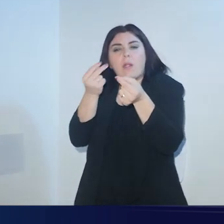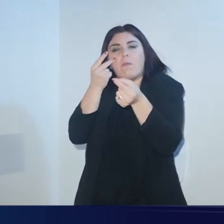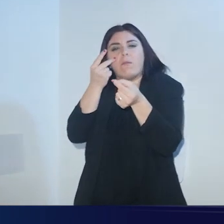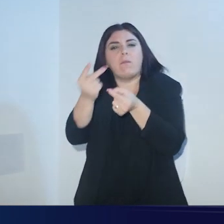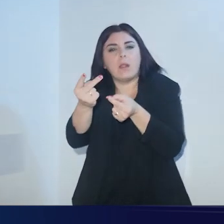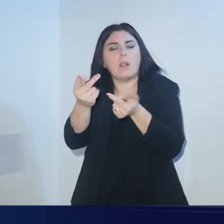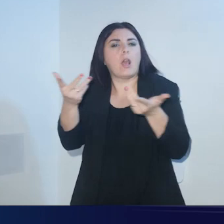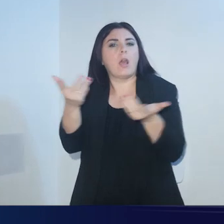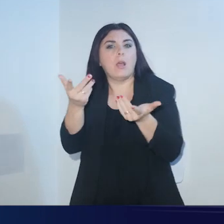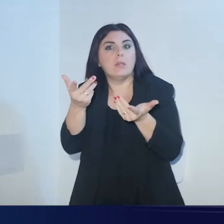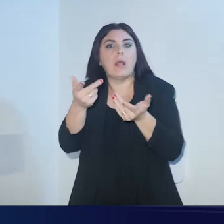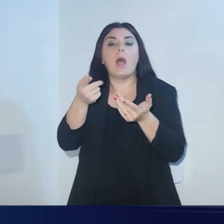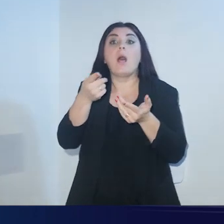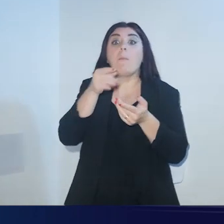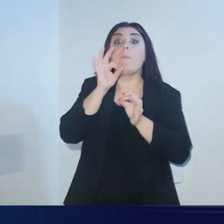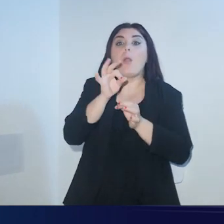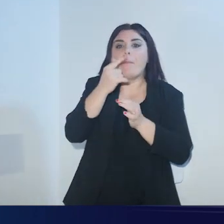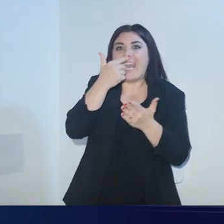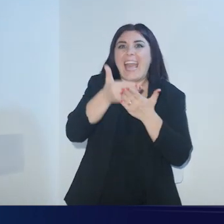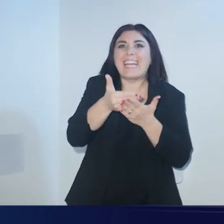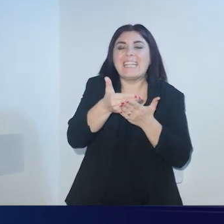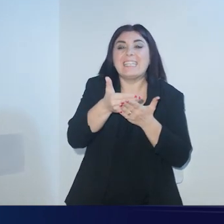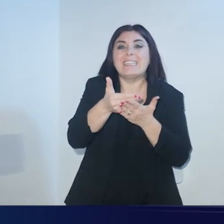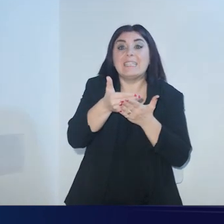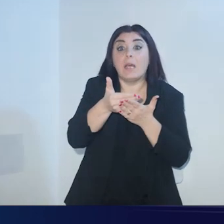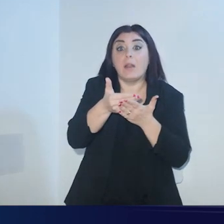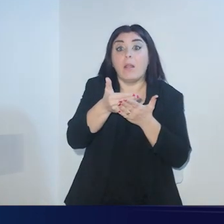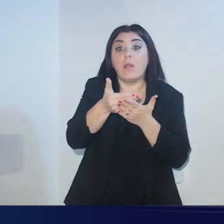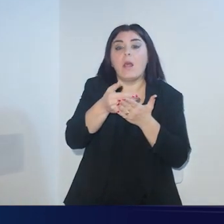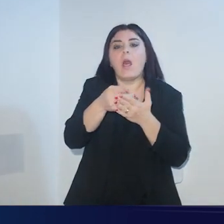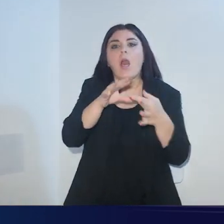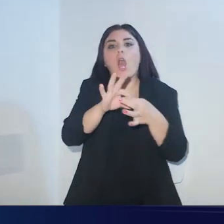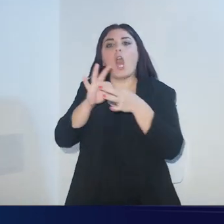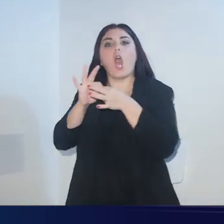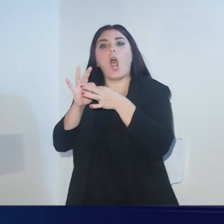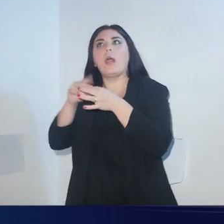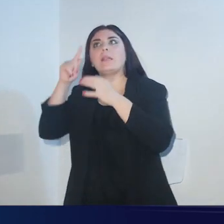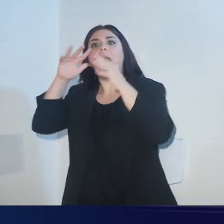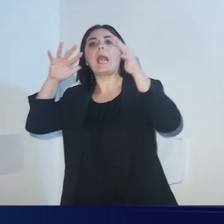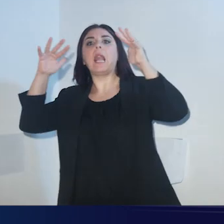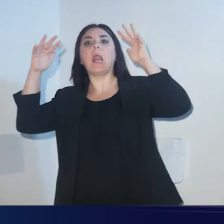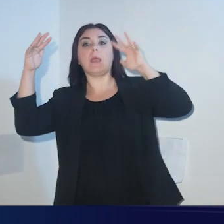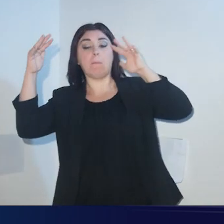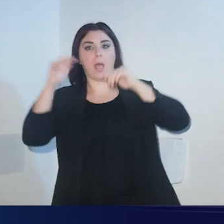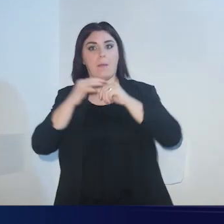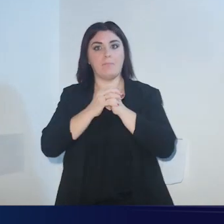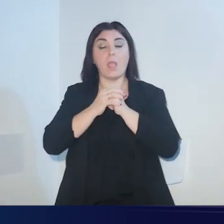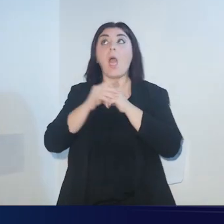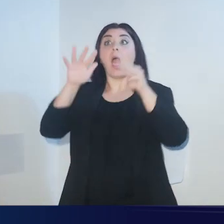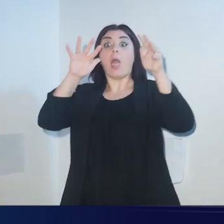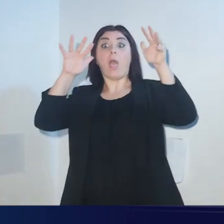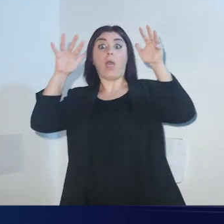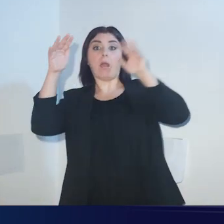guardiamo quali sono gli elementi caratteristici che possono in qualche modo essere collegati con il clima e come il